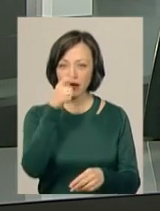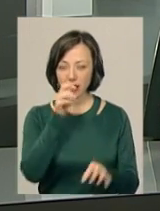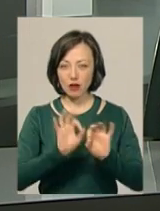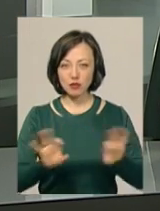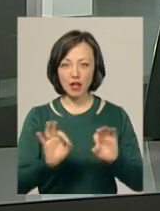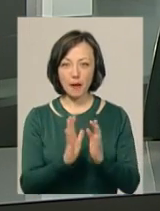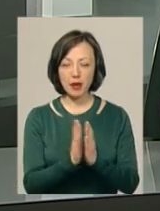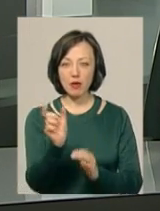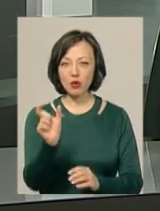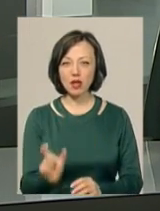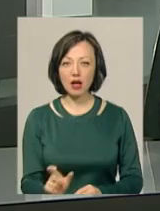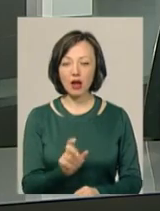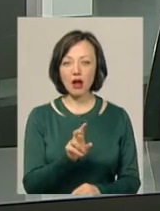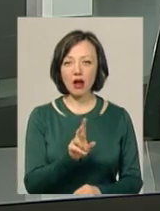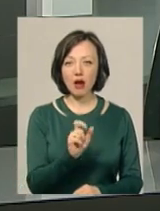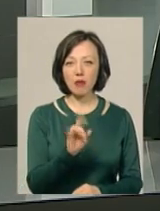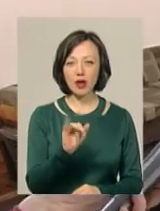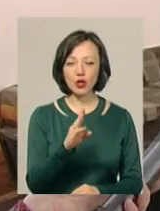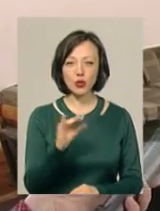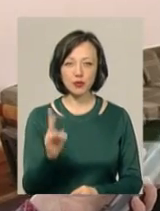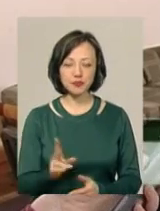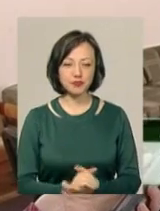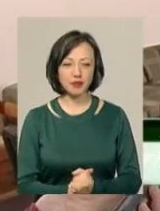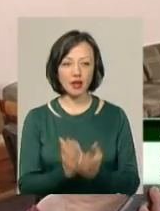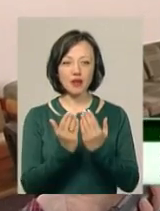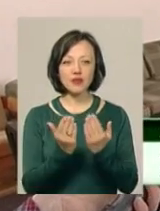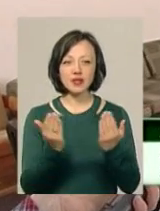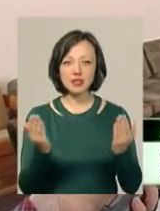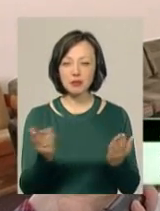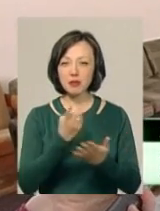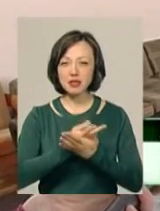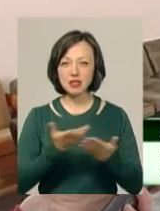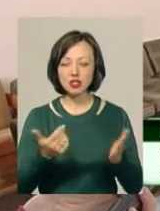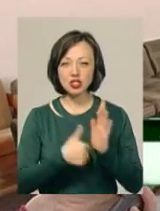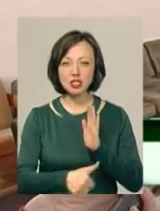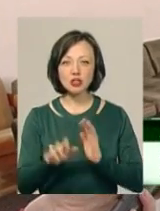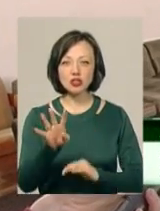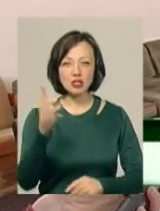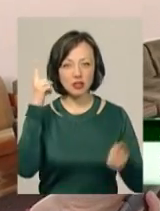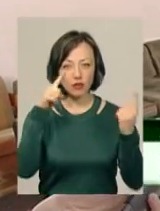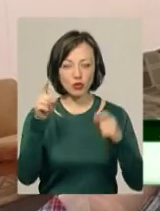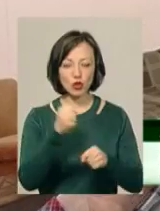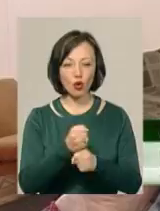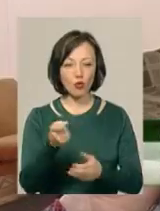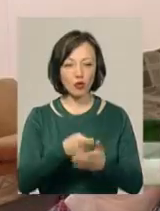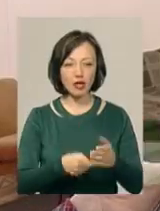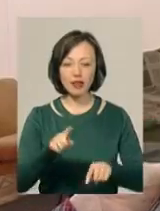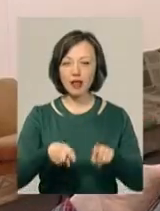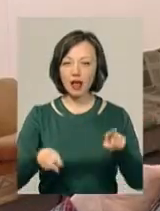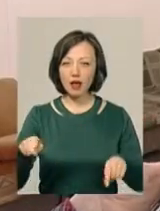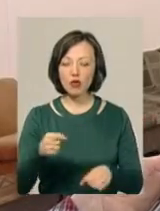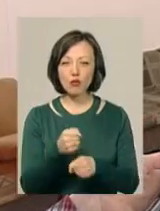розповідає бібліотекар Людмила Хамардюк. В експозиції виставки представлено 64 творчі роботи. Деякі